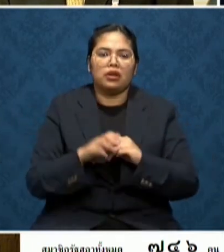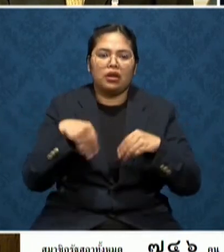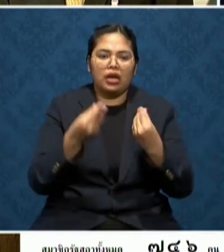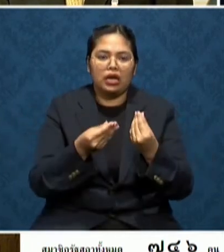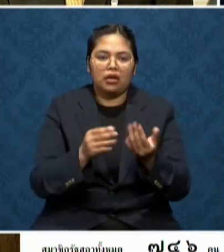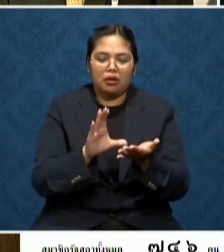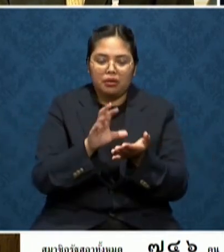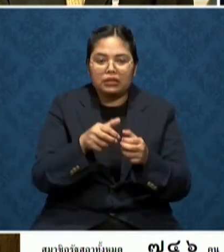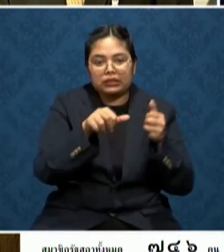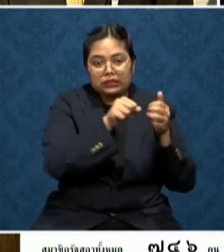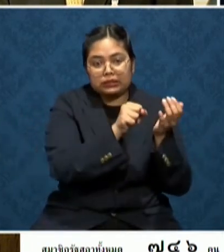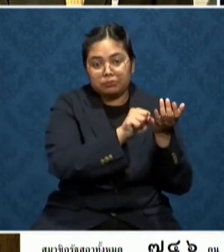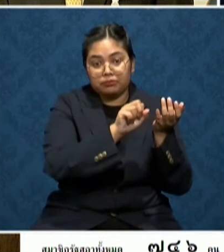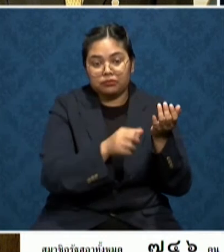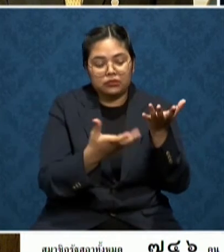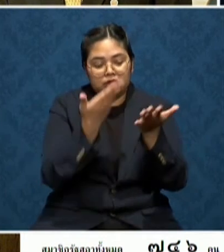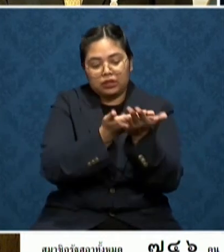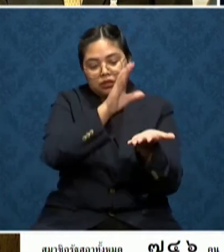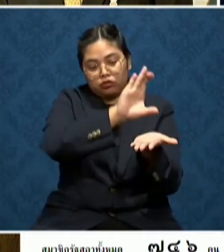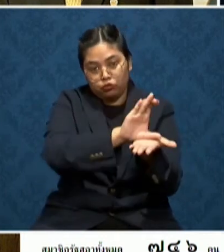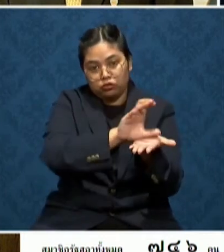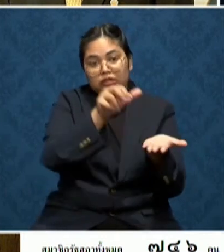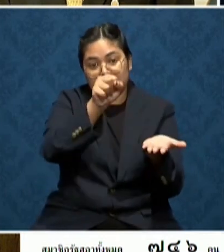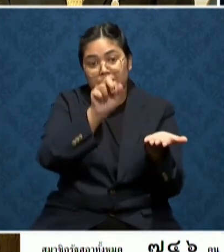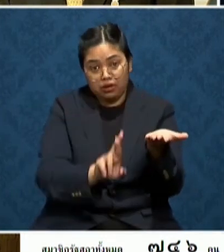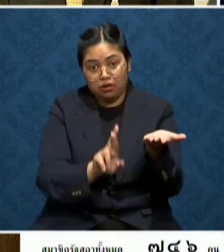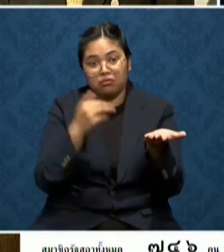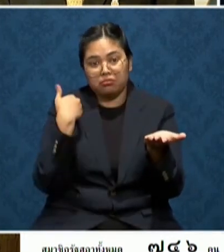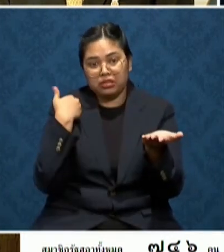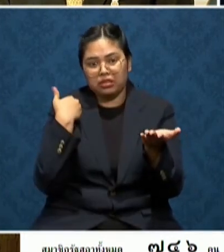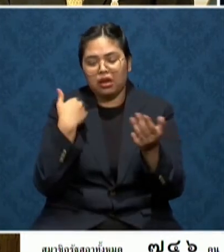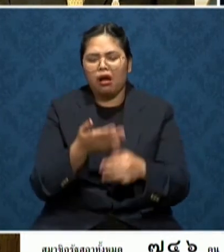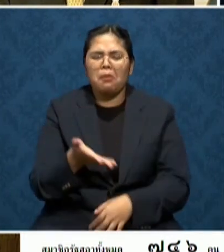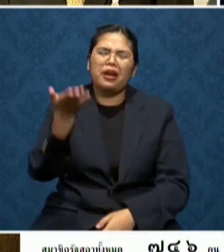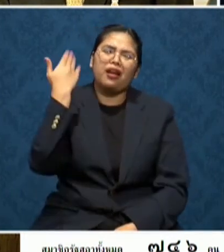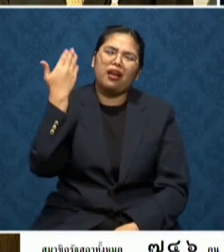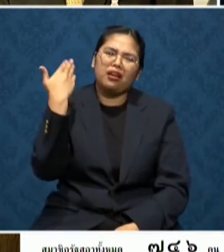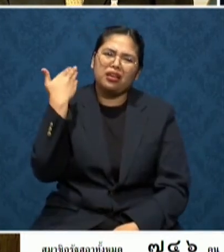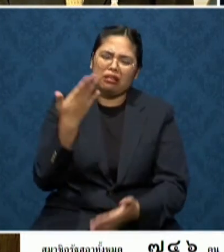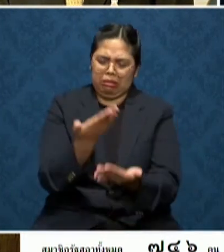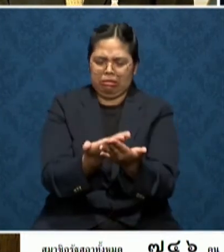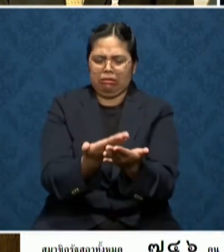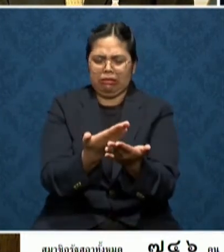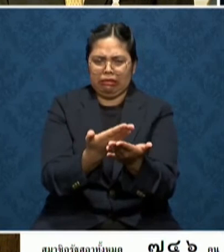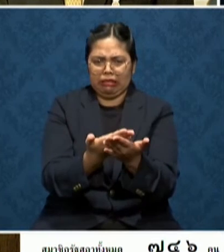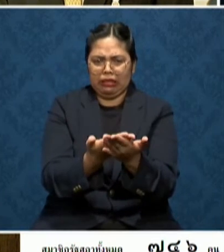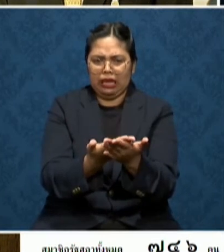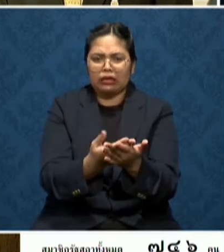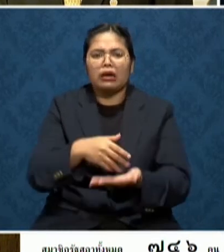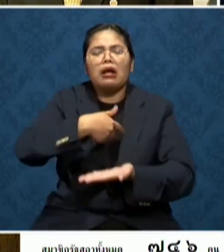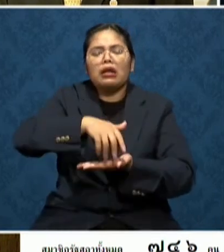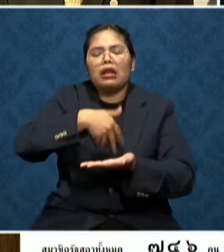ทุนสำรองระหว่างประเทศเหมือนที่ในอดีตรัฐบาลพรรคของท่านเนี่ยแถลงนโยบายในที่นี้ครับ